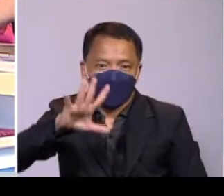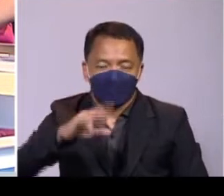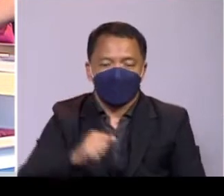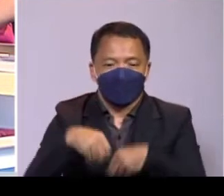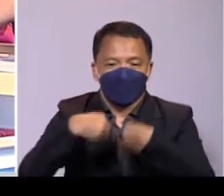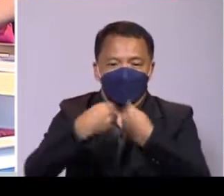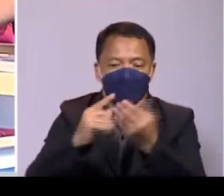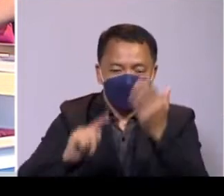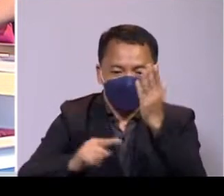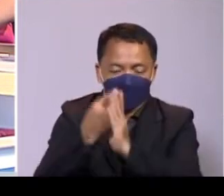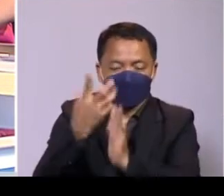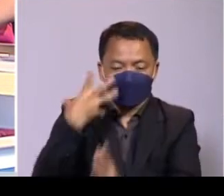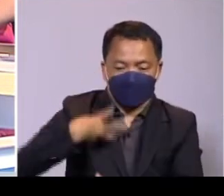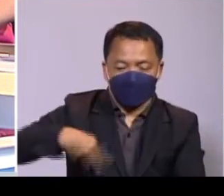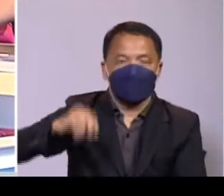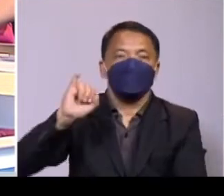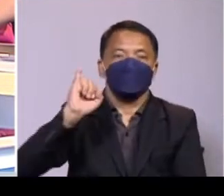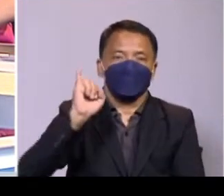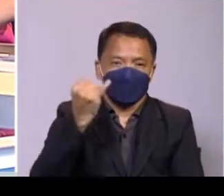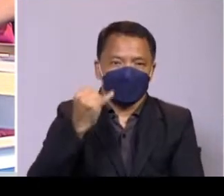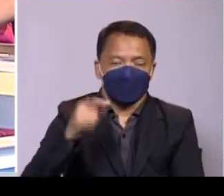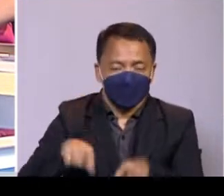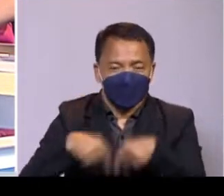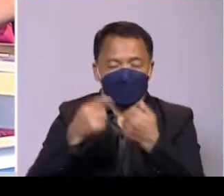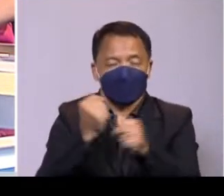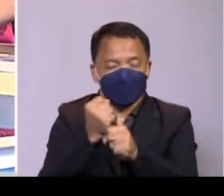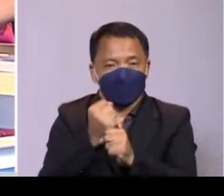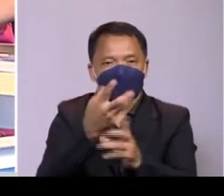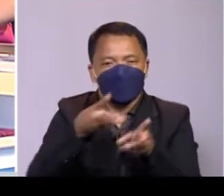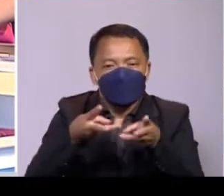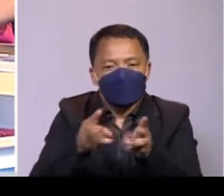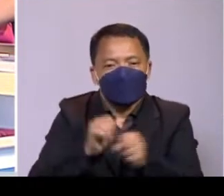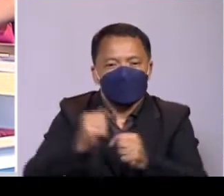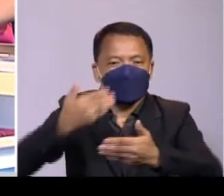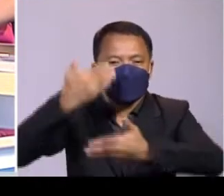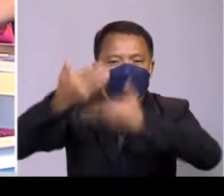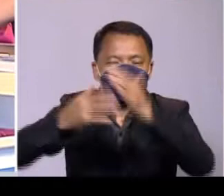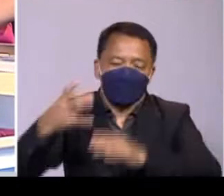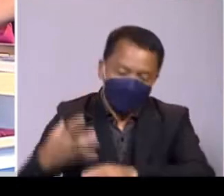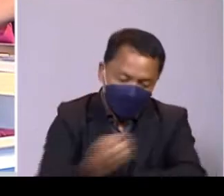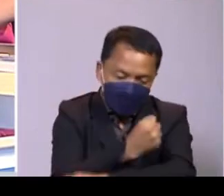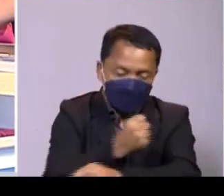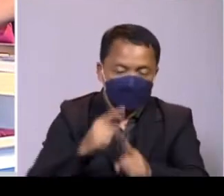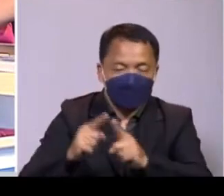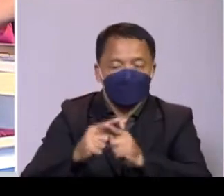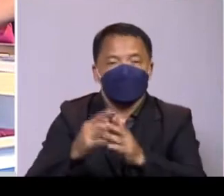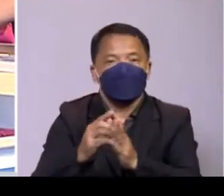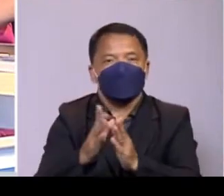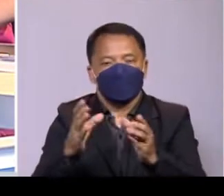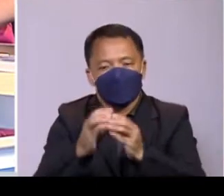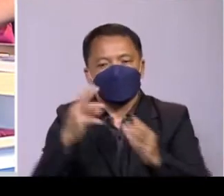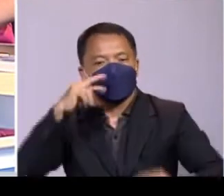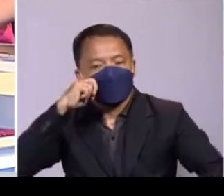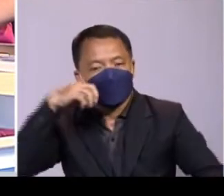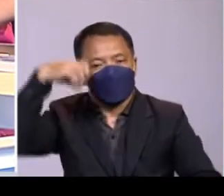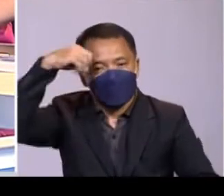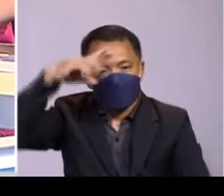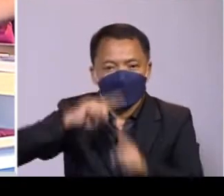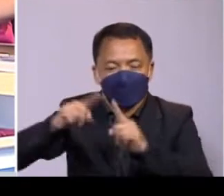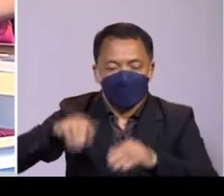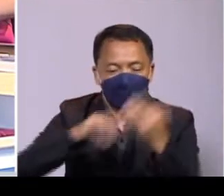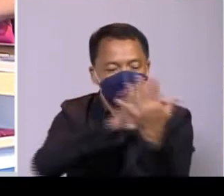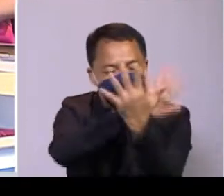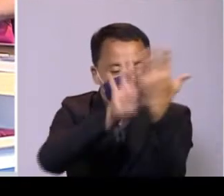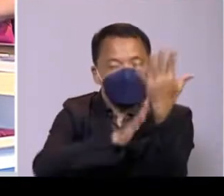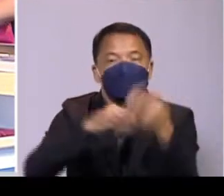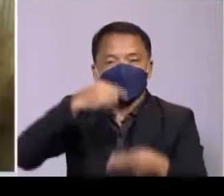ราชทานกำเนิดจุฬาลงกรณ์มหาวิทยาลัยและผู้ทรงวางรากฐานกิจการการเมืองและสาธารณูปโภคต่างๆให้กับประเท